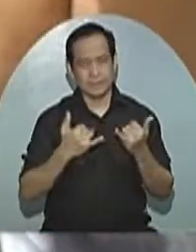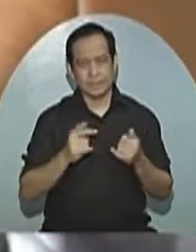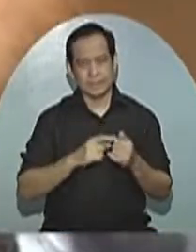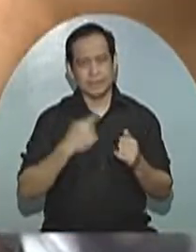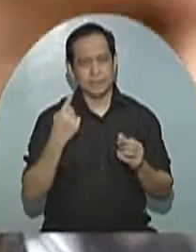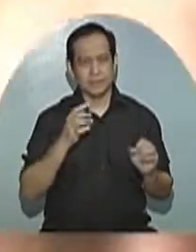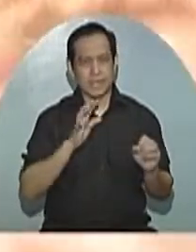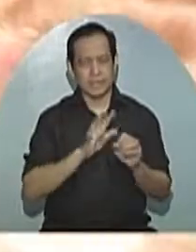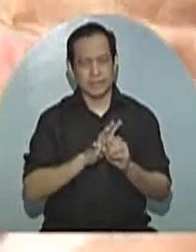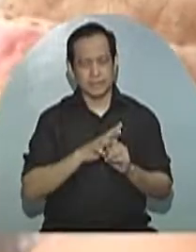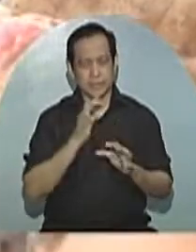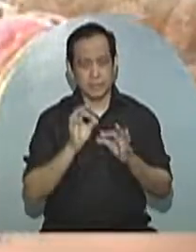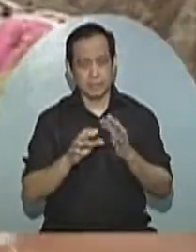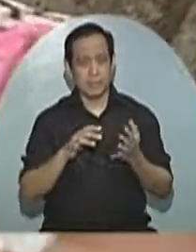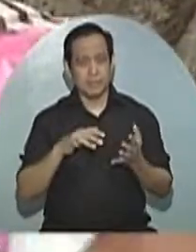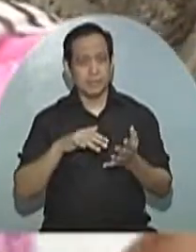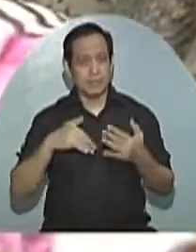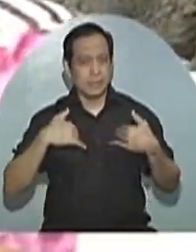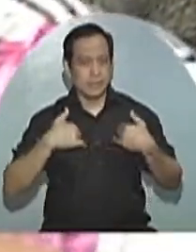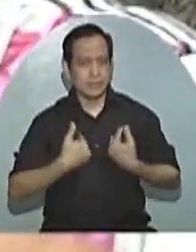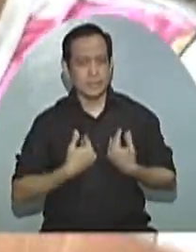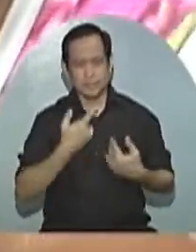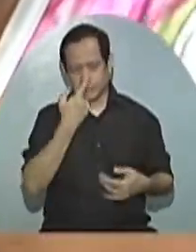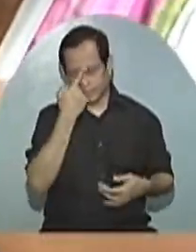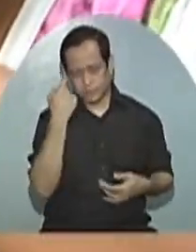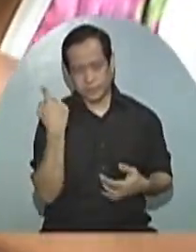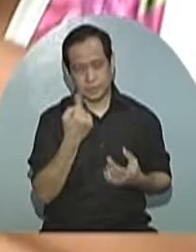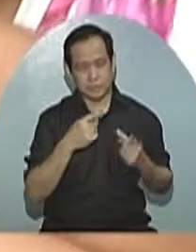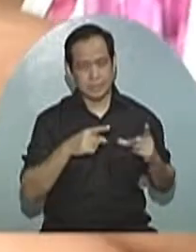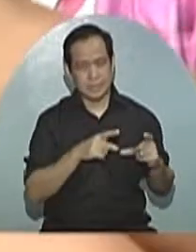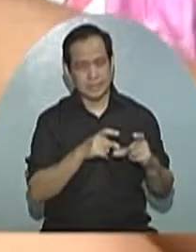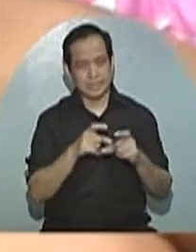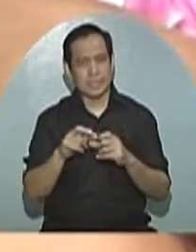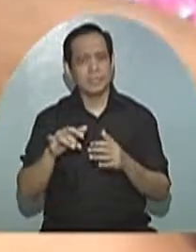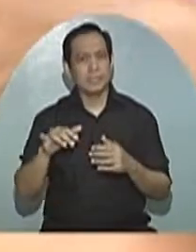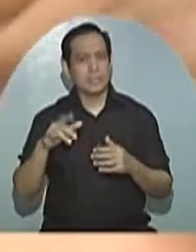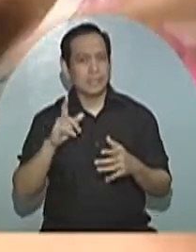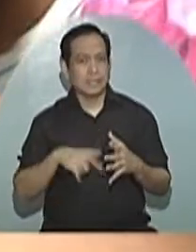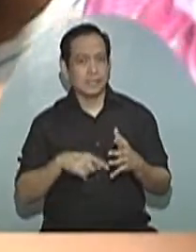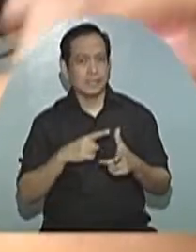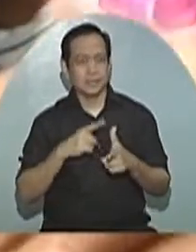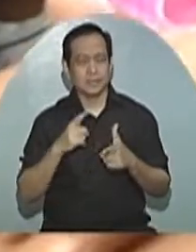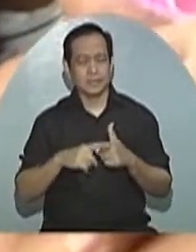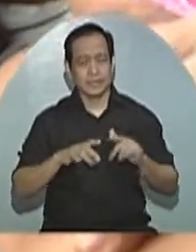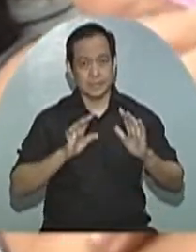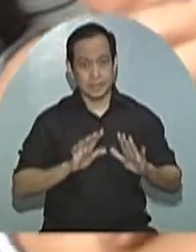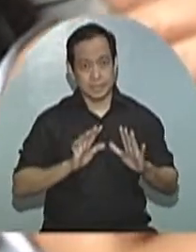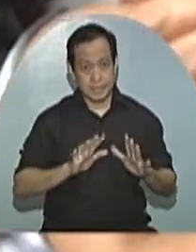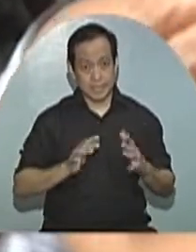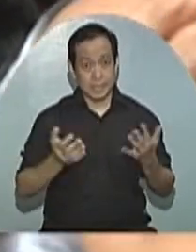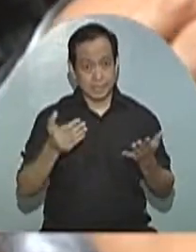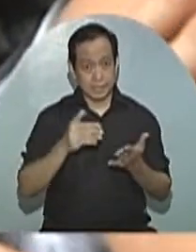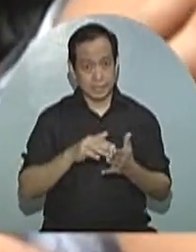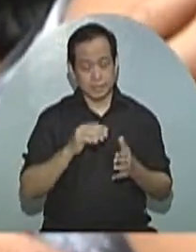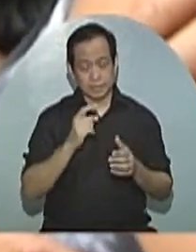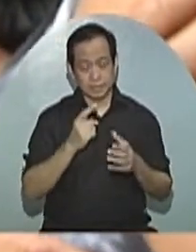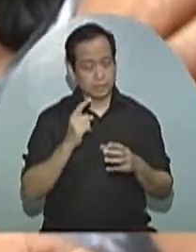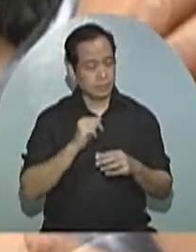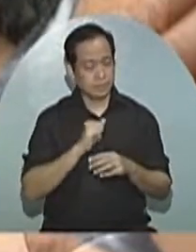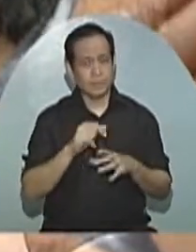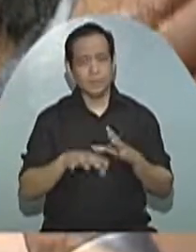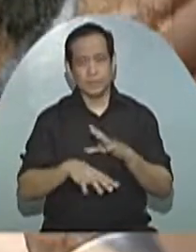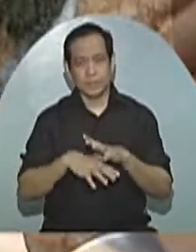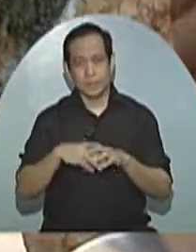yun, napagod siya. Sabi ko, yan, takbo ka na naman, takbo, mami, maninigas ka na naman. Huwag ka nang lalabas. Gusto lang